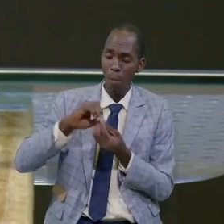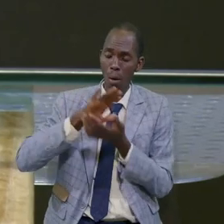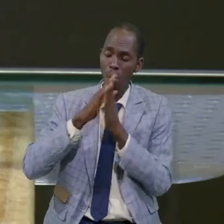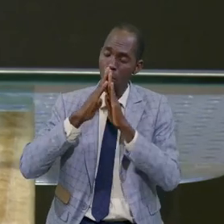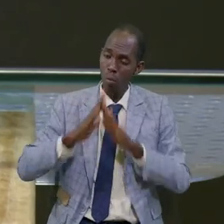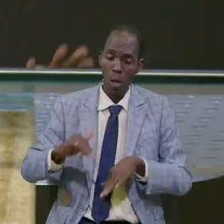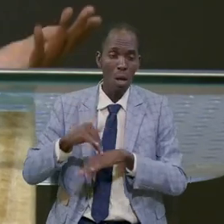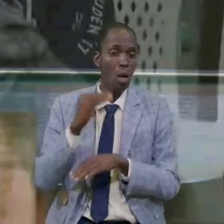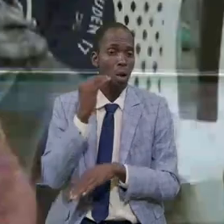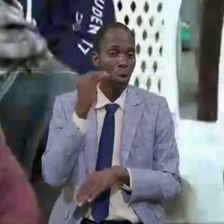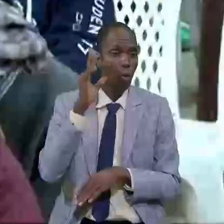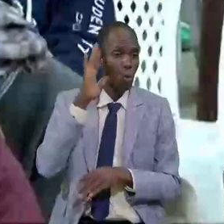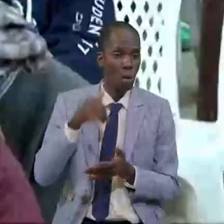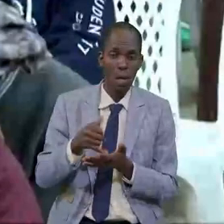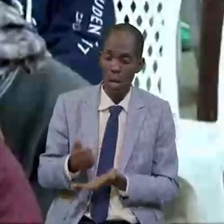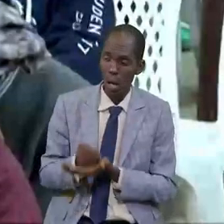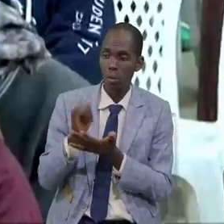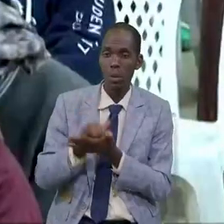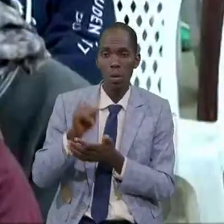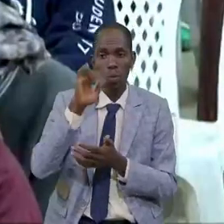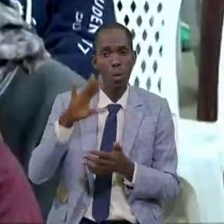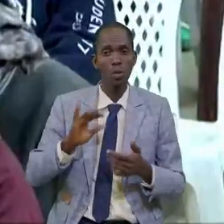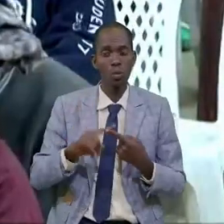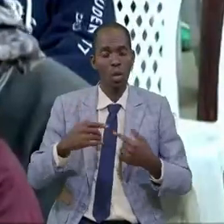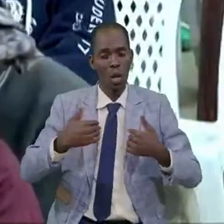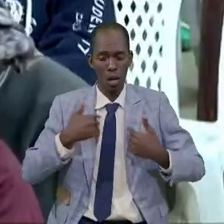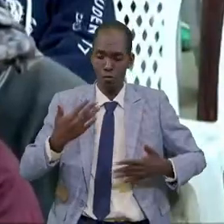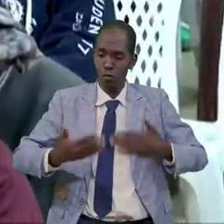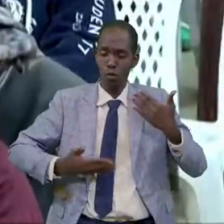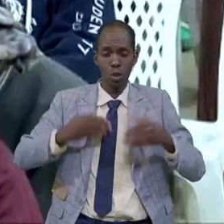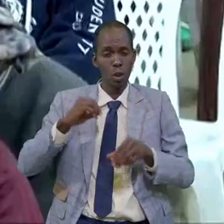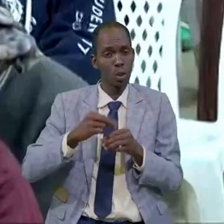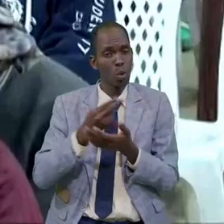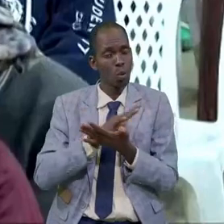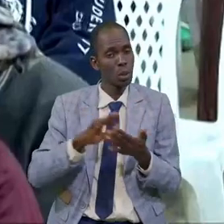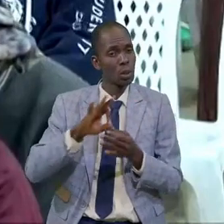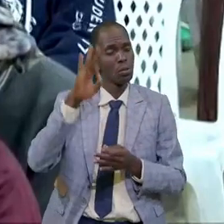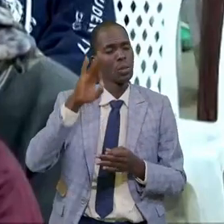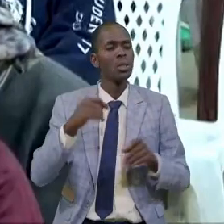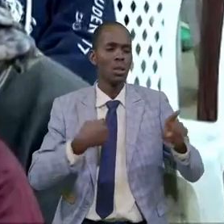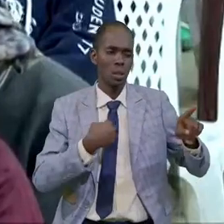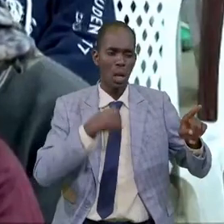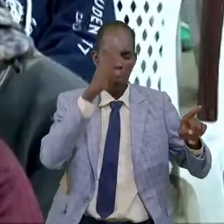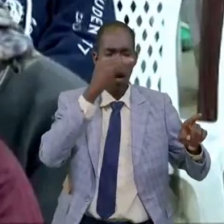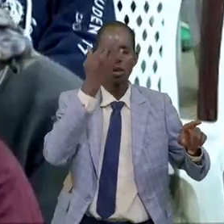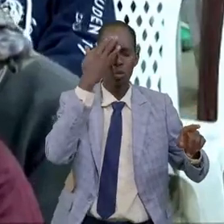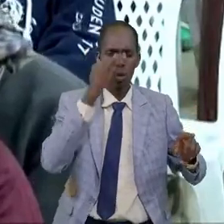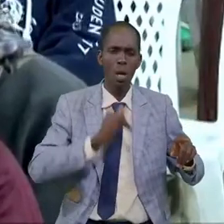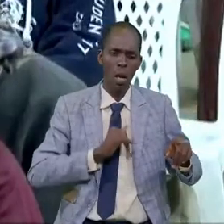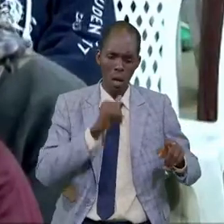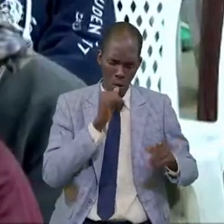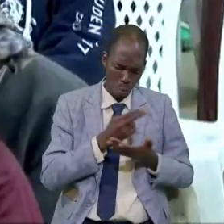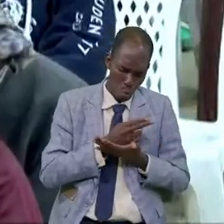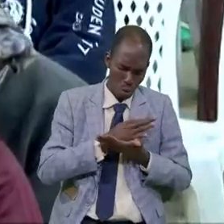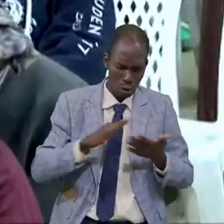dans le Saint-Esprit? Je sais que je mène une vie transparente. Nous devons tout faire, que ce que nous faisons, tout ce que